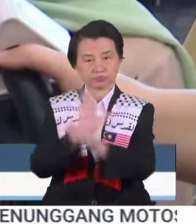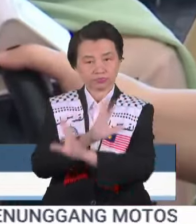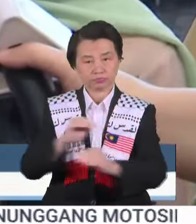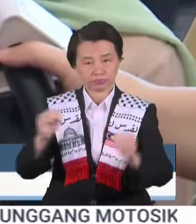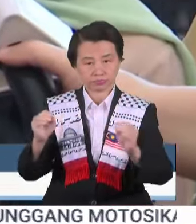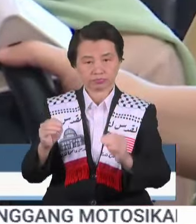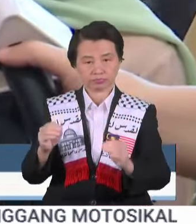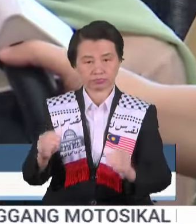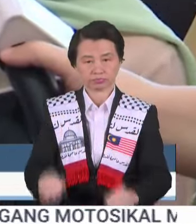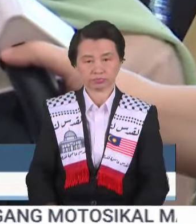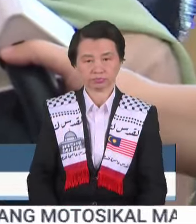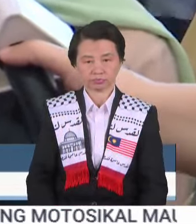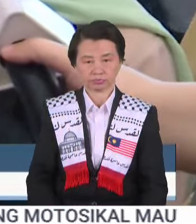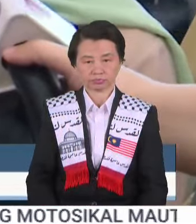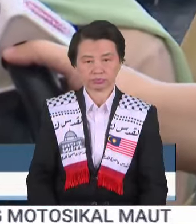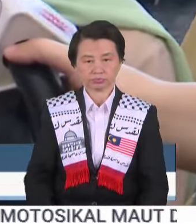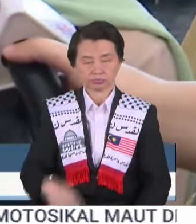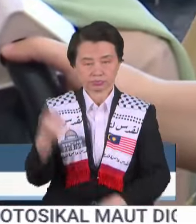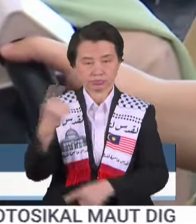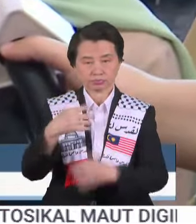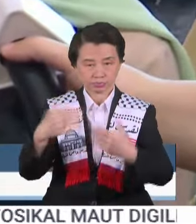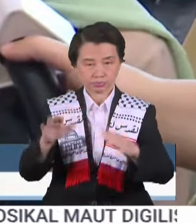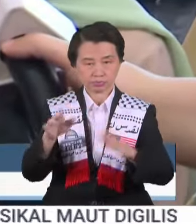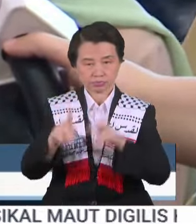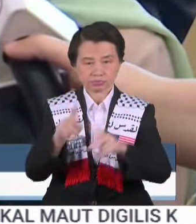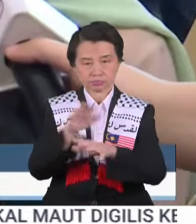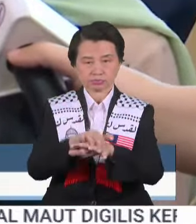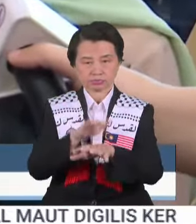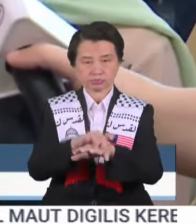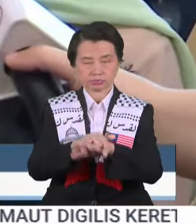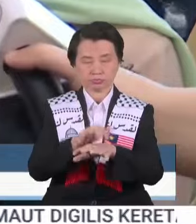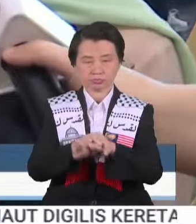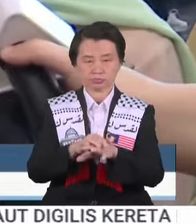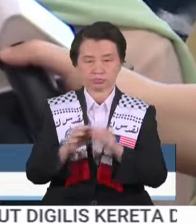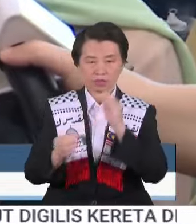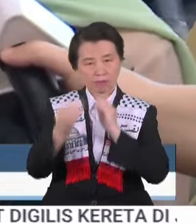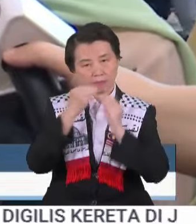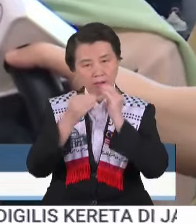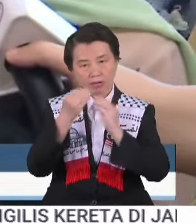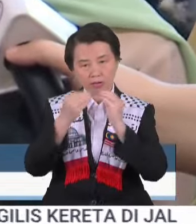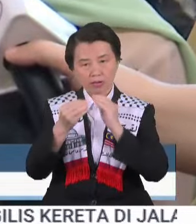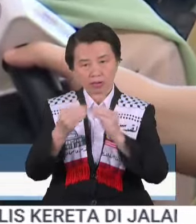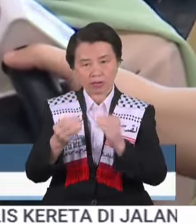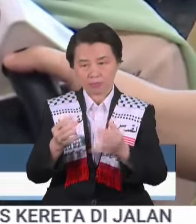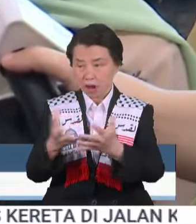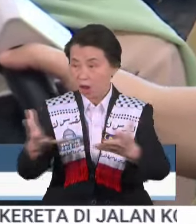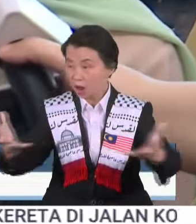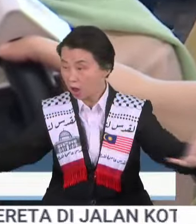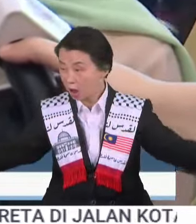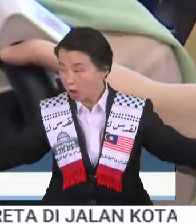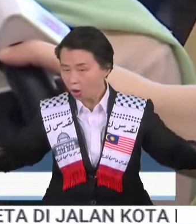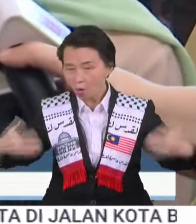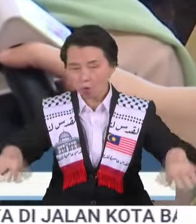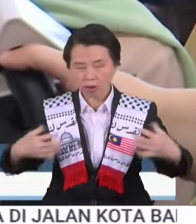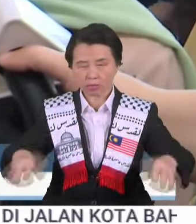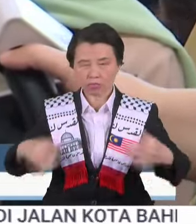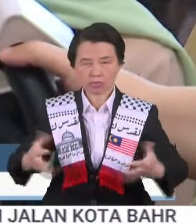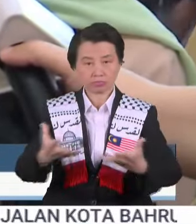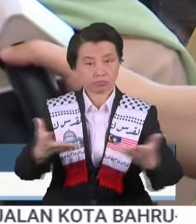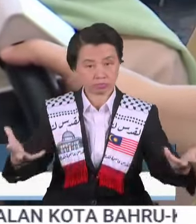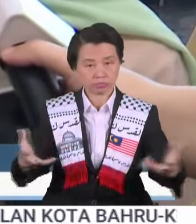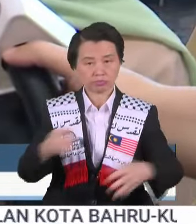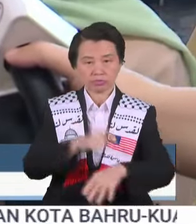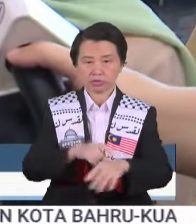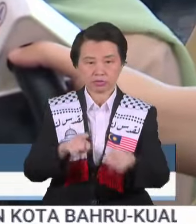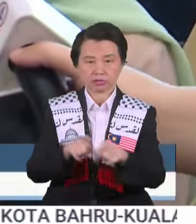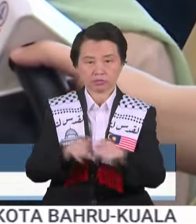Di situ hari itu sangat meriah, orang sangat ramai, makanan pun sangat banyak. So dalam masa